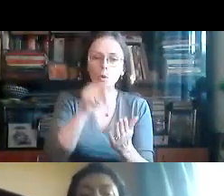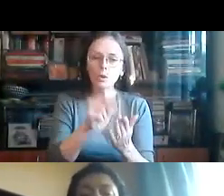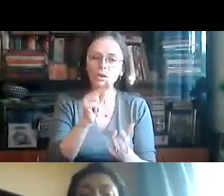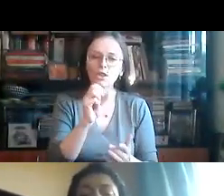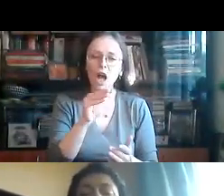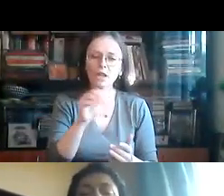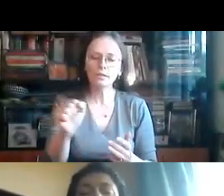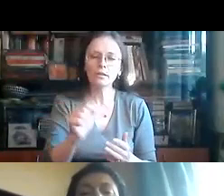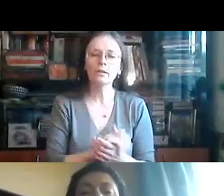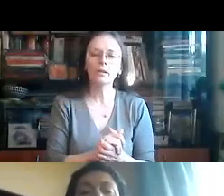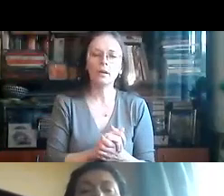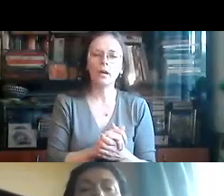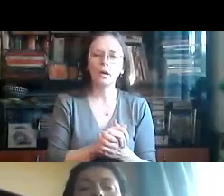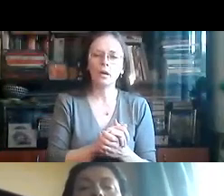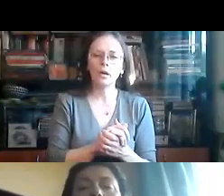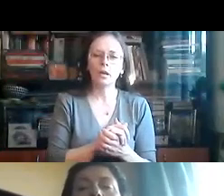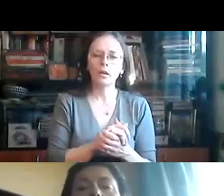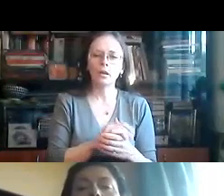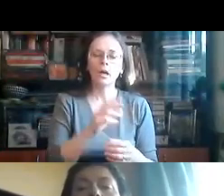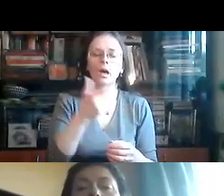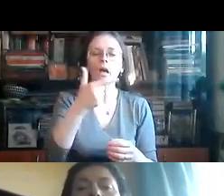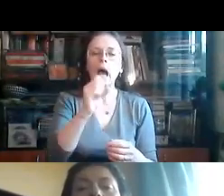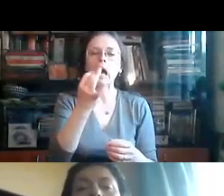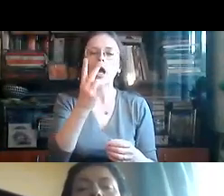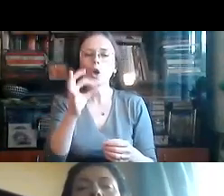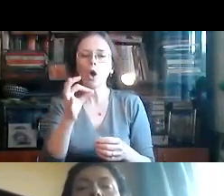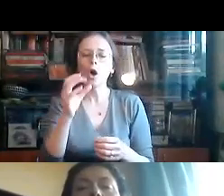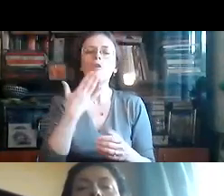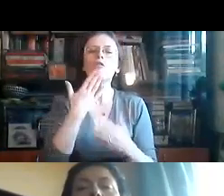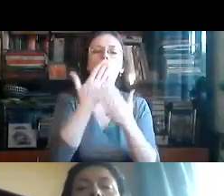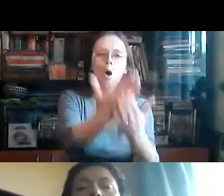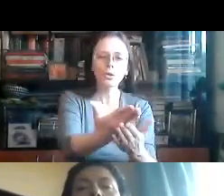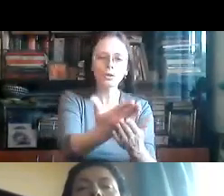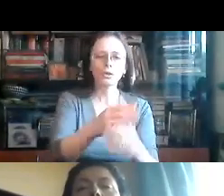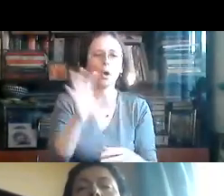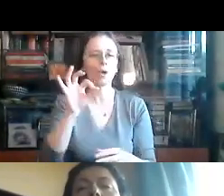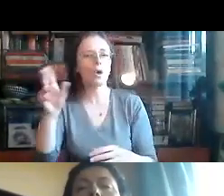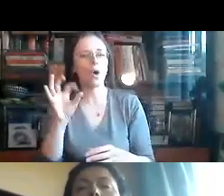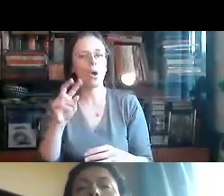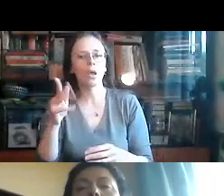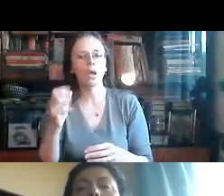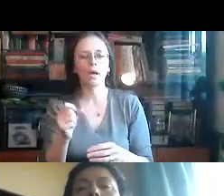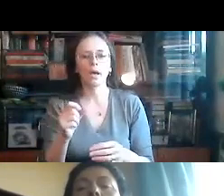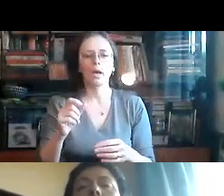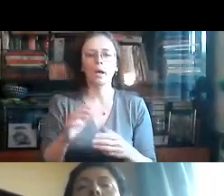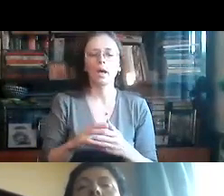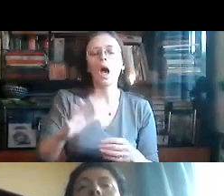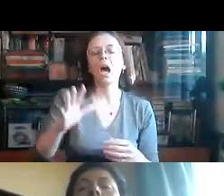Гайко. Скорее всего, вопрос. Над чем КХ работает сейчас? Оксана, я тебя включаю.